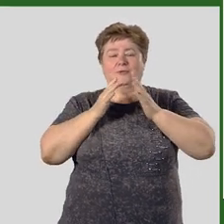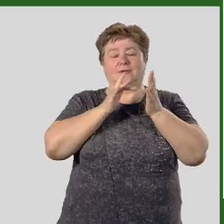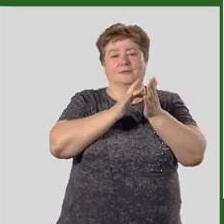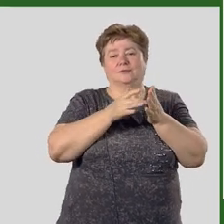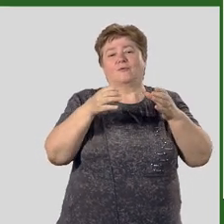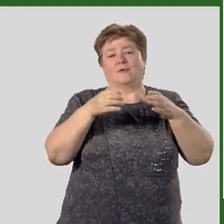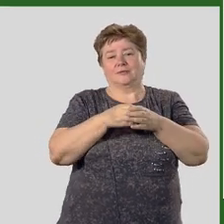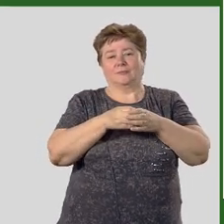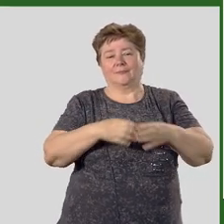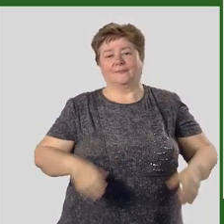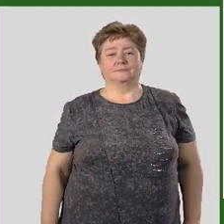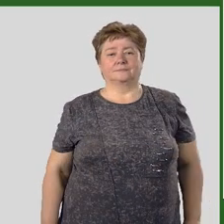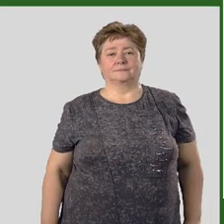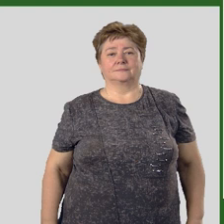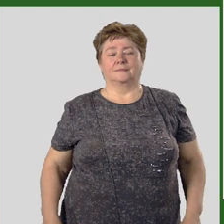типа.